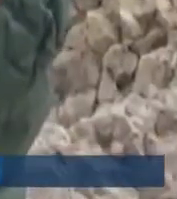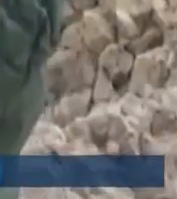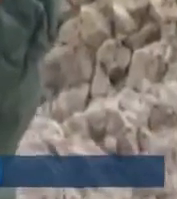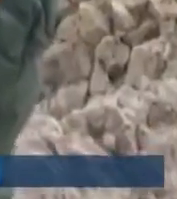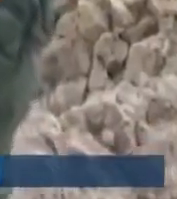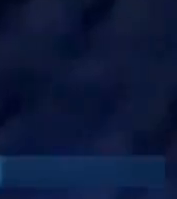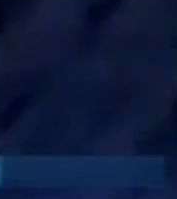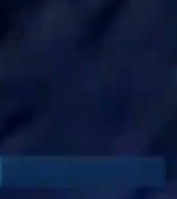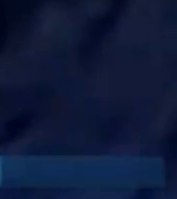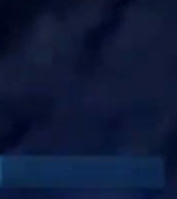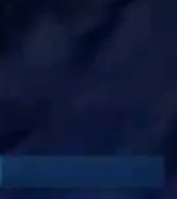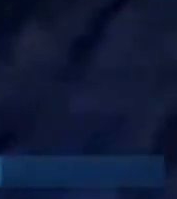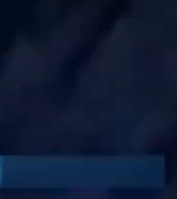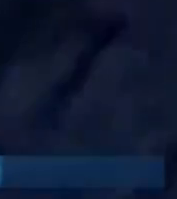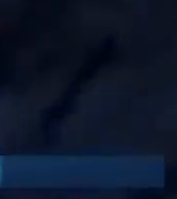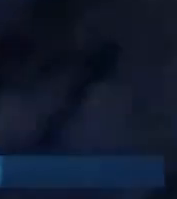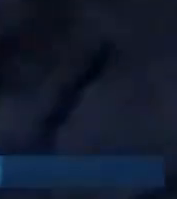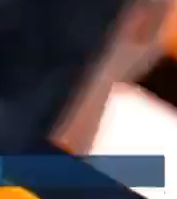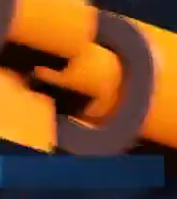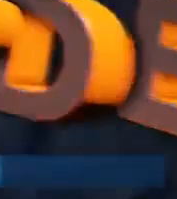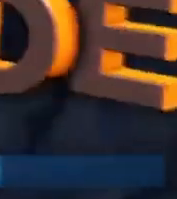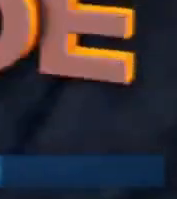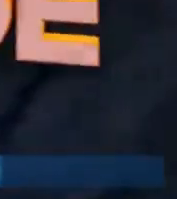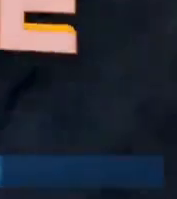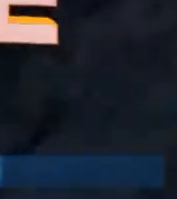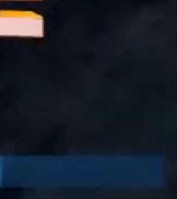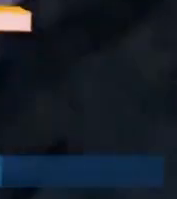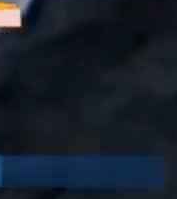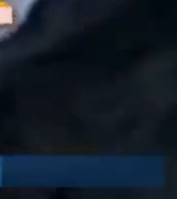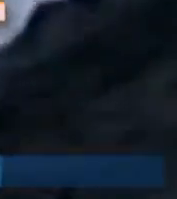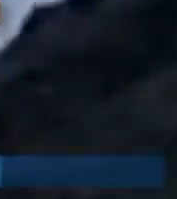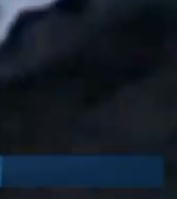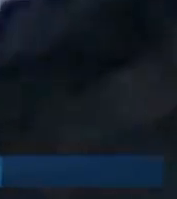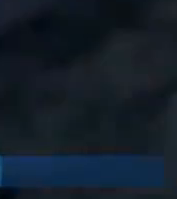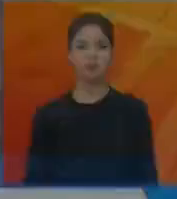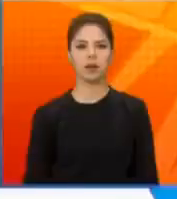o kayıt birazdan ATV Ana Haber'de.